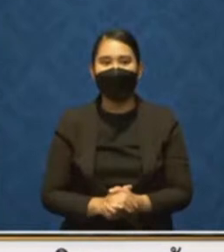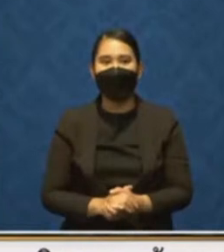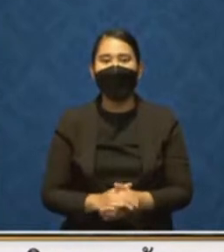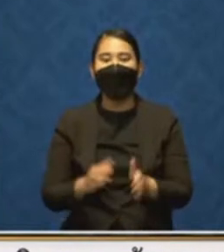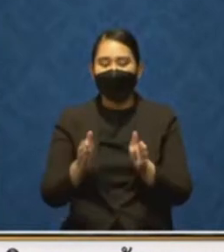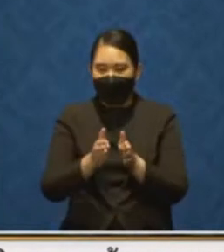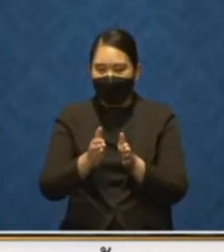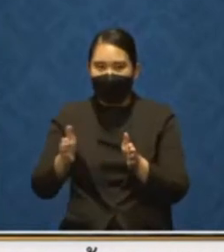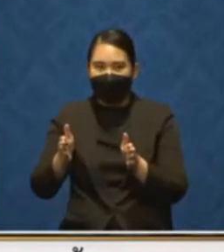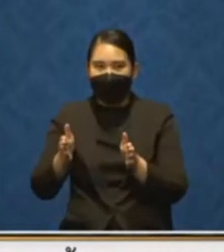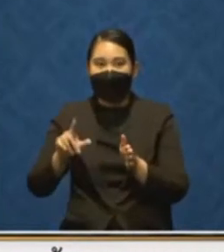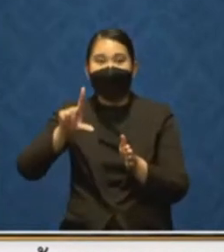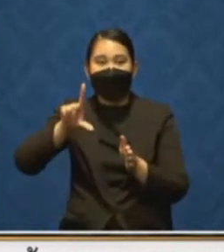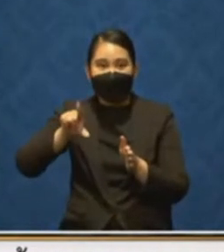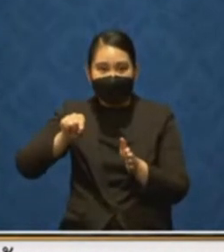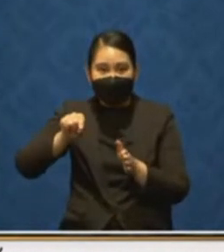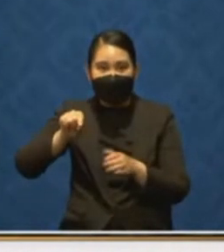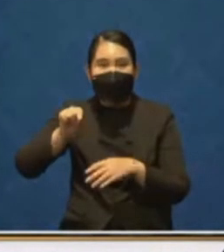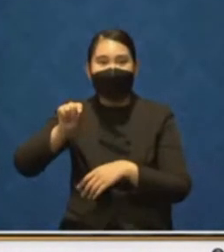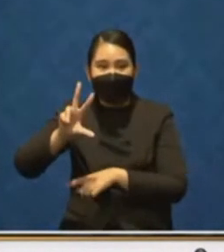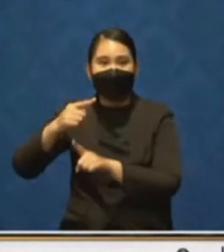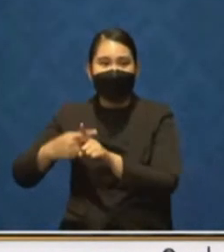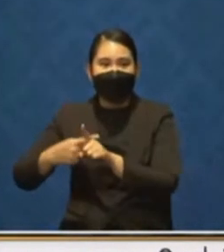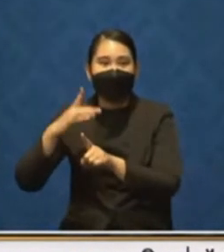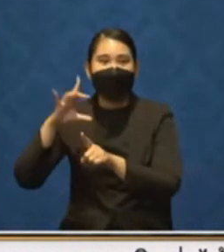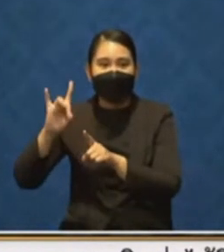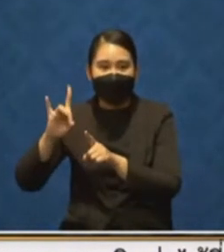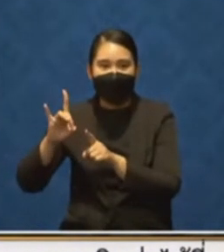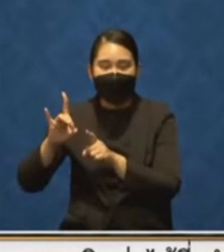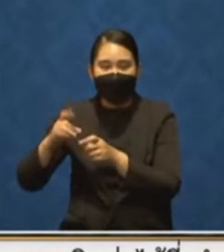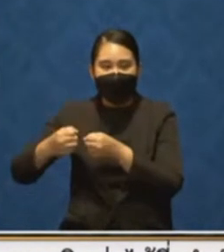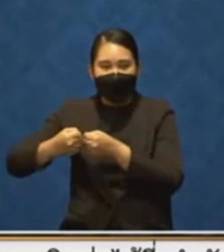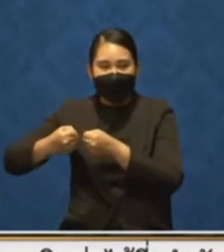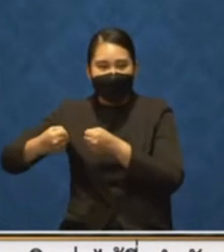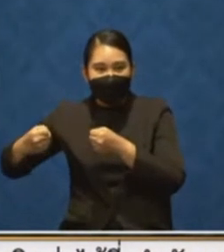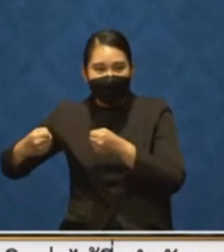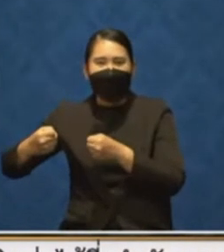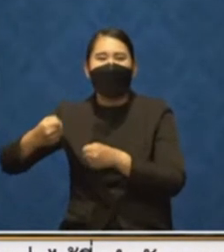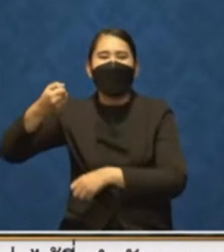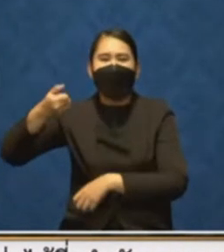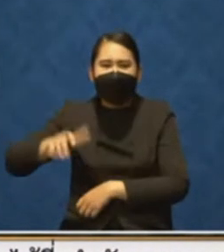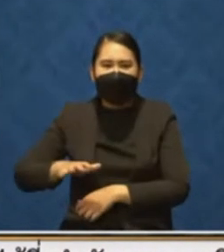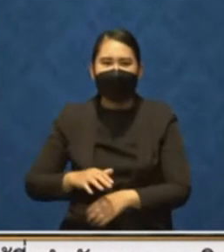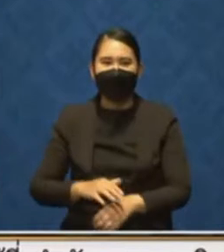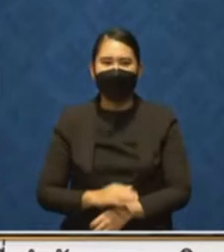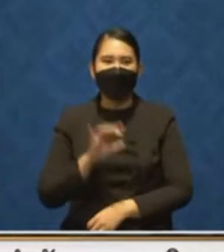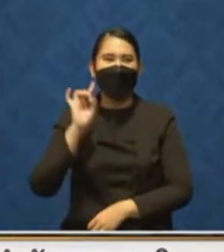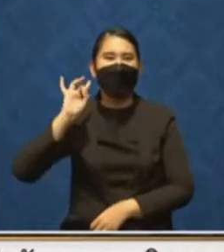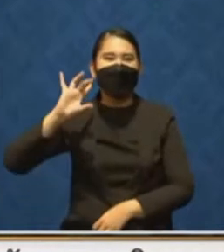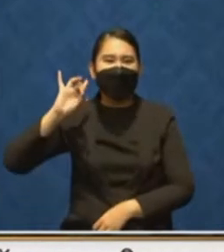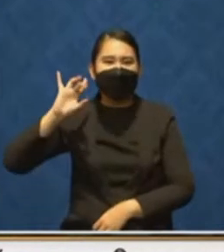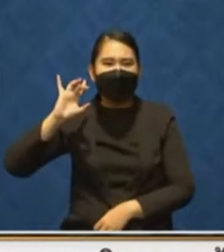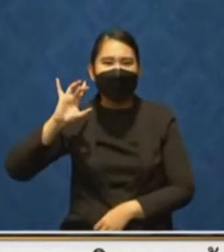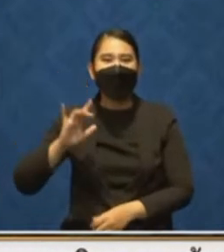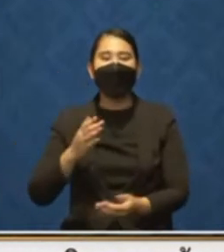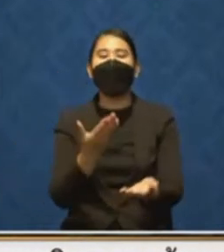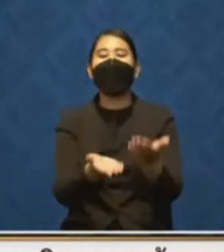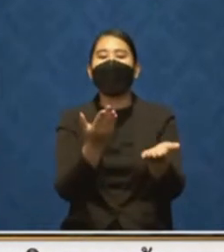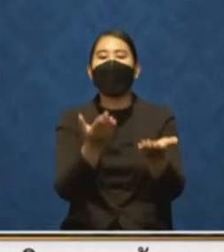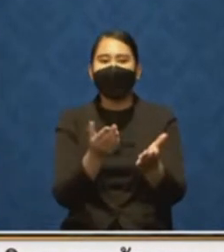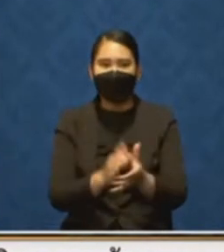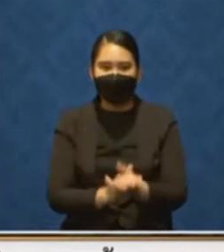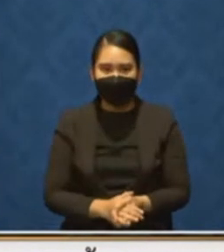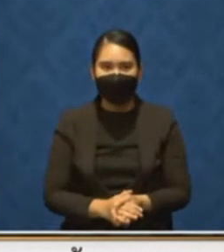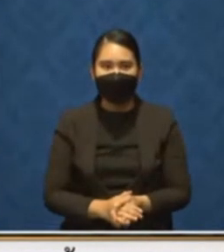แล้วครับหลัง 23สิงหาคม2565นี้นะครับใครจะดื้อจรณาเรียงต่างก็แล้วแต่นะฮะ